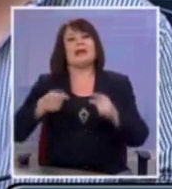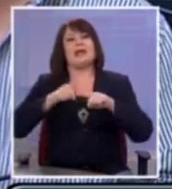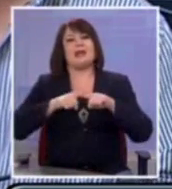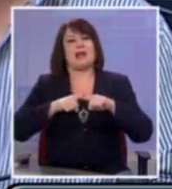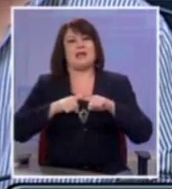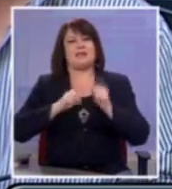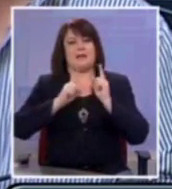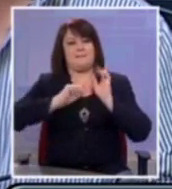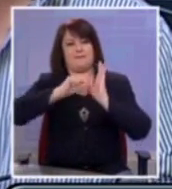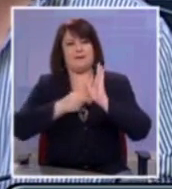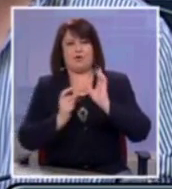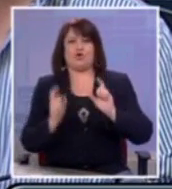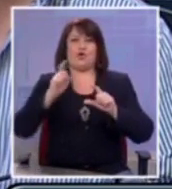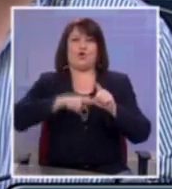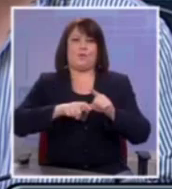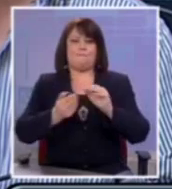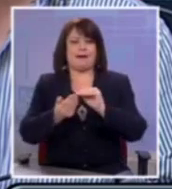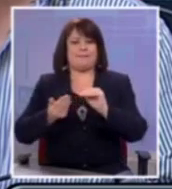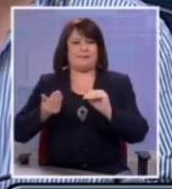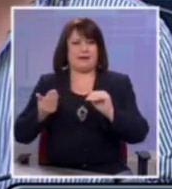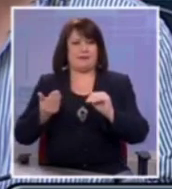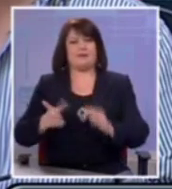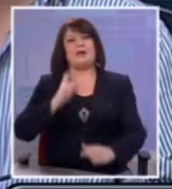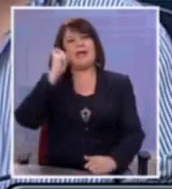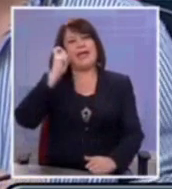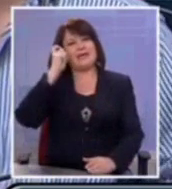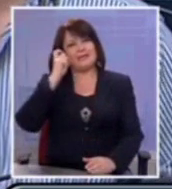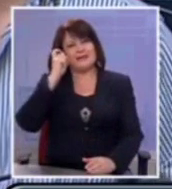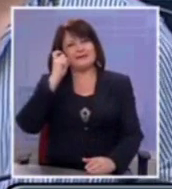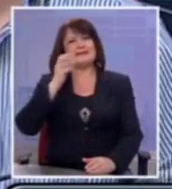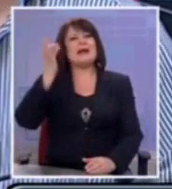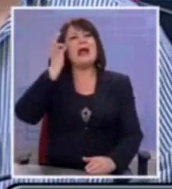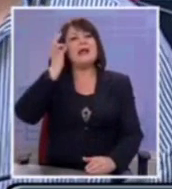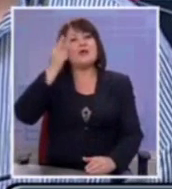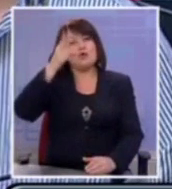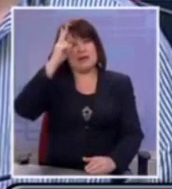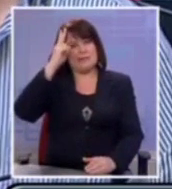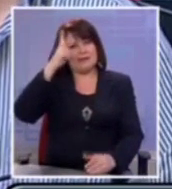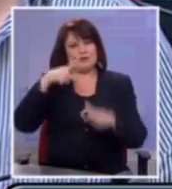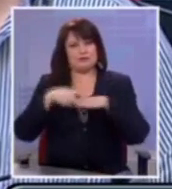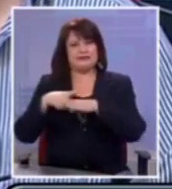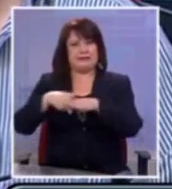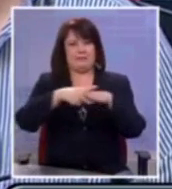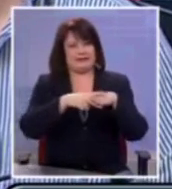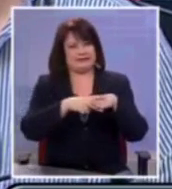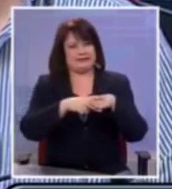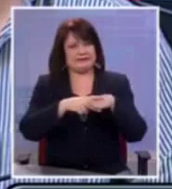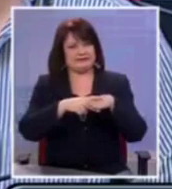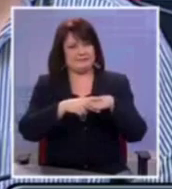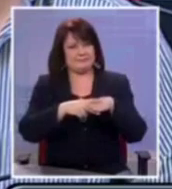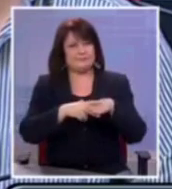χώρας στο μνημόνιο, η έκθεση των γαλλικών και γερμανικών τραπεζών